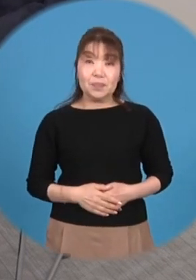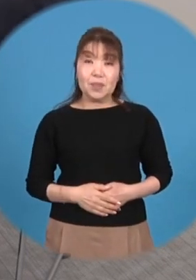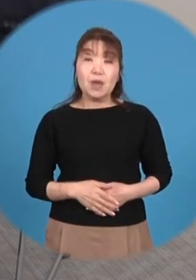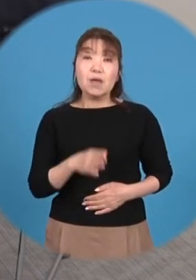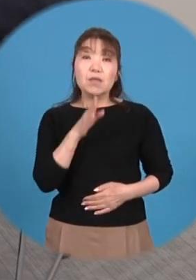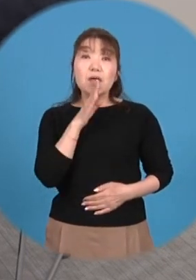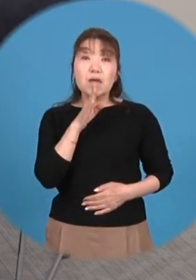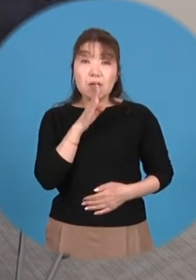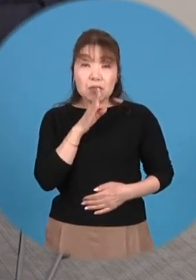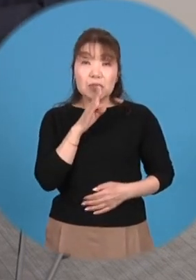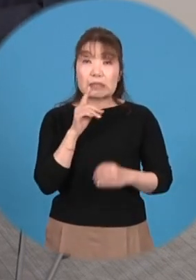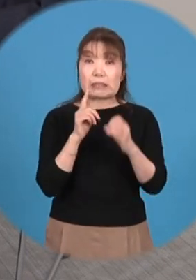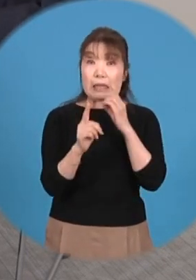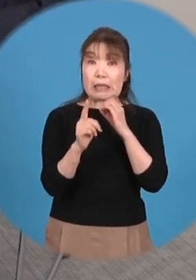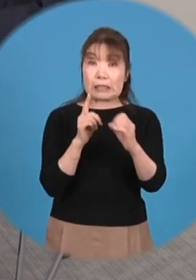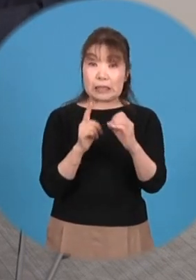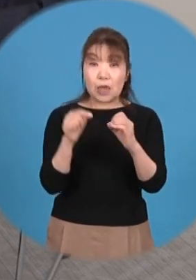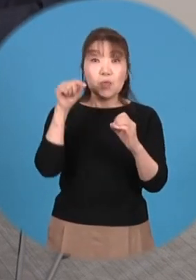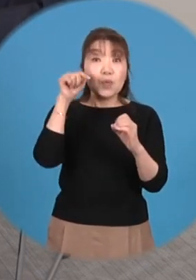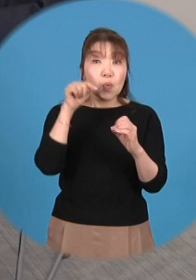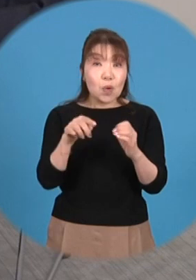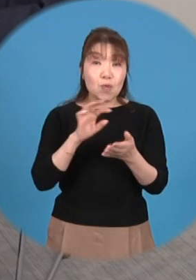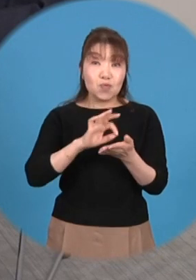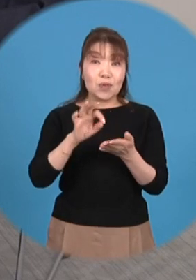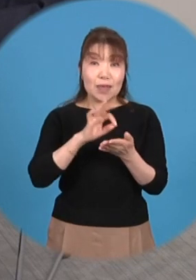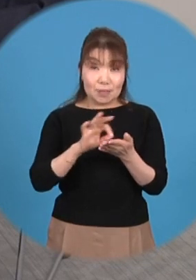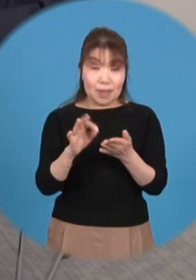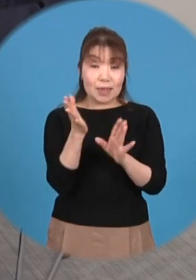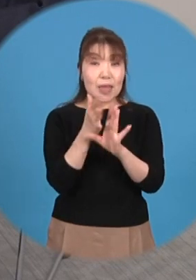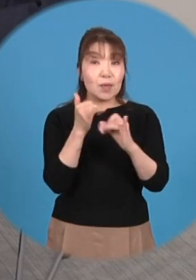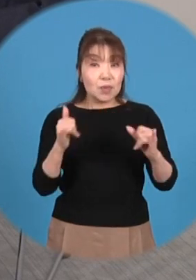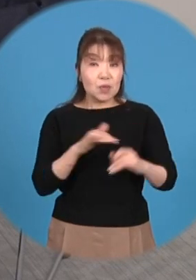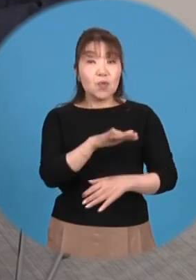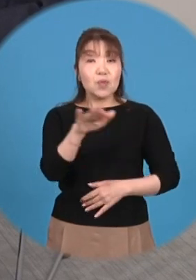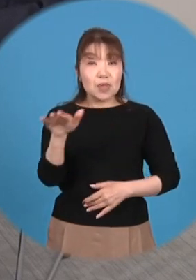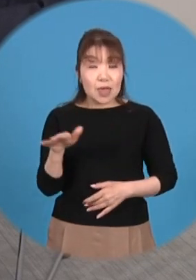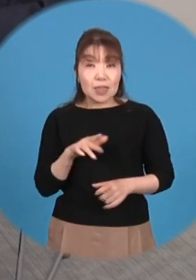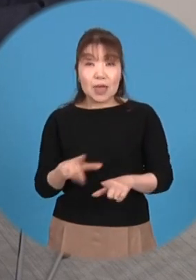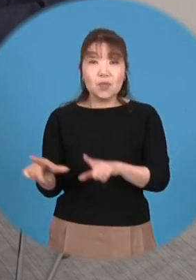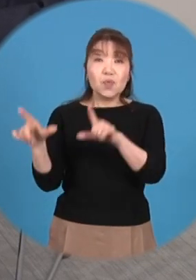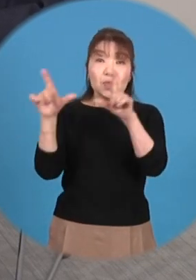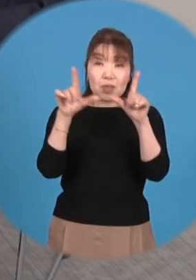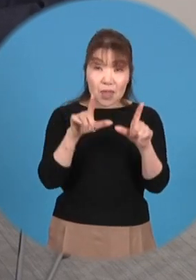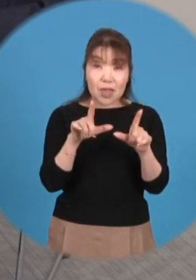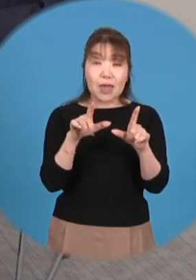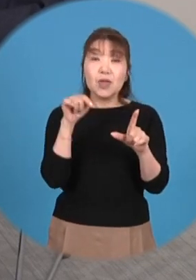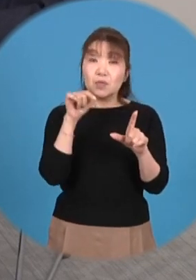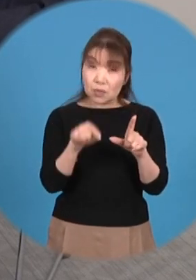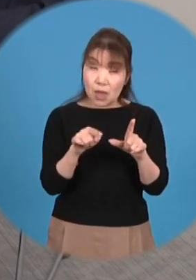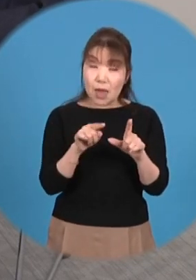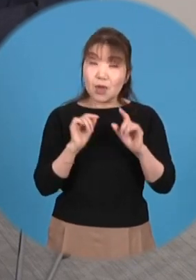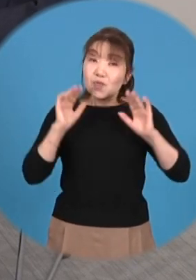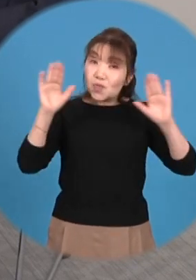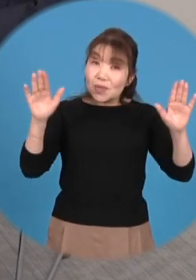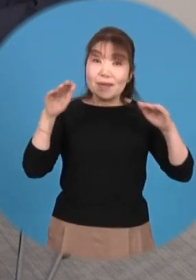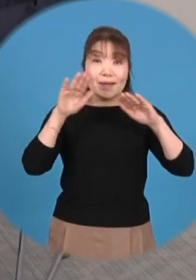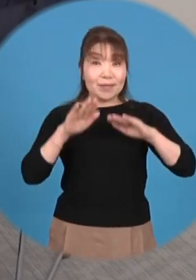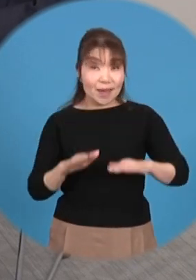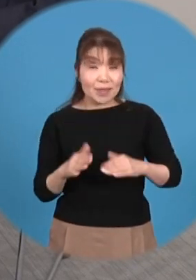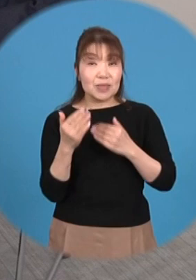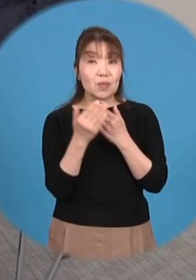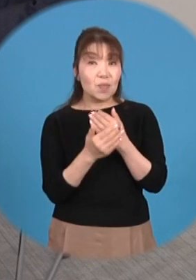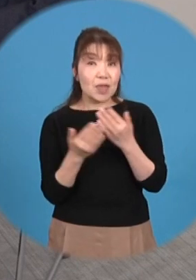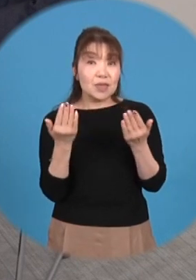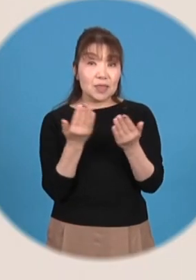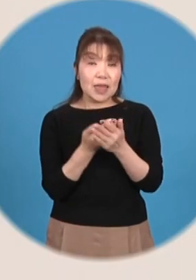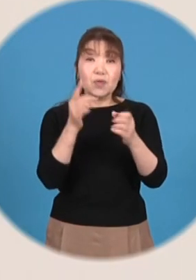りデジタルというのを使って県民の皆さんの生活がや暮らしが豊かに安心に便利